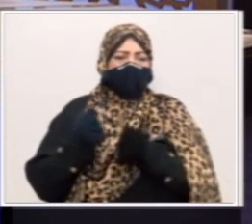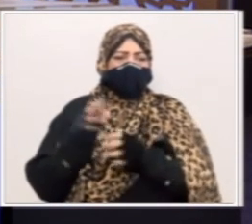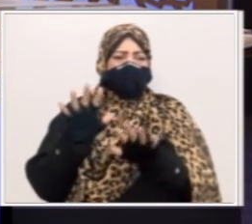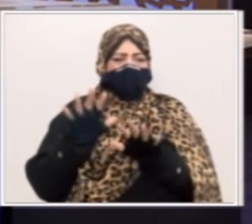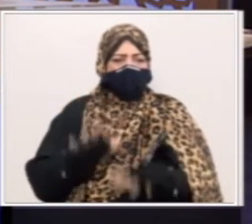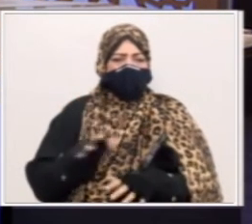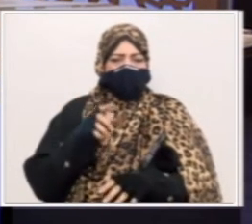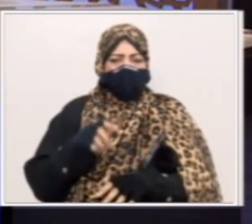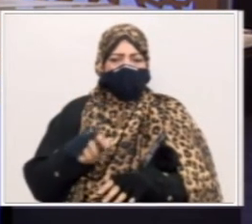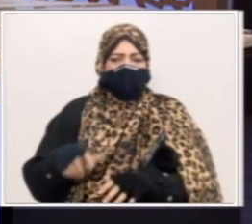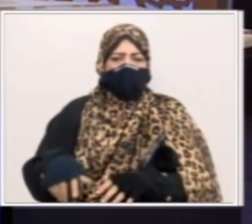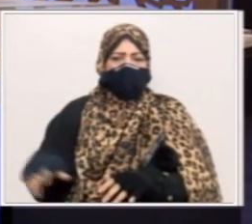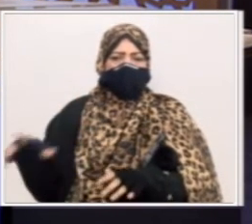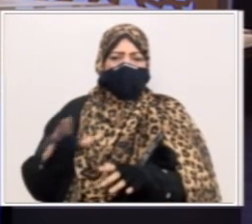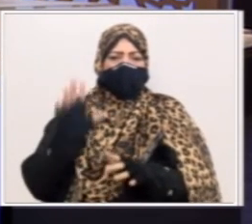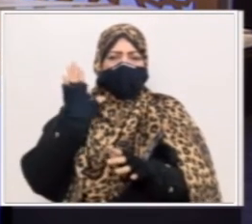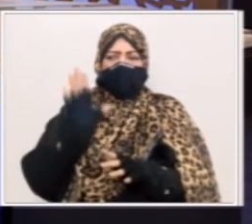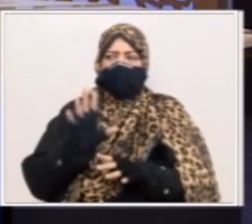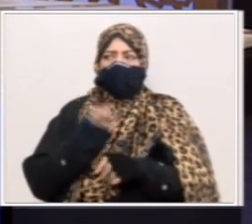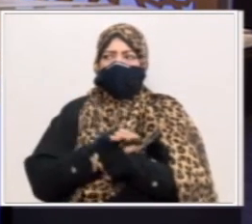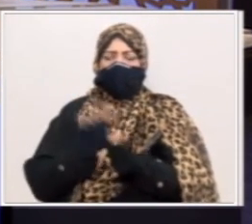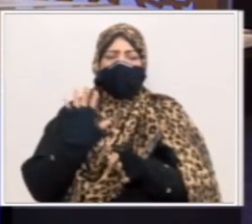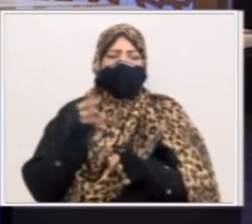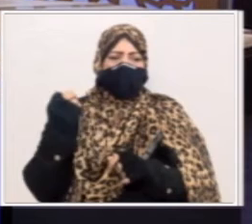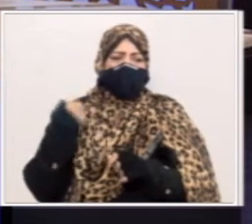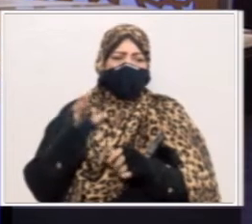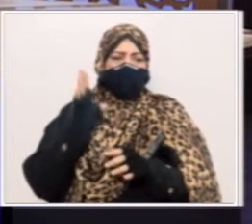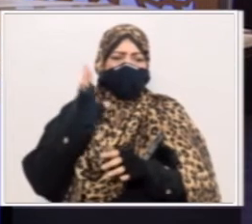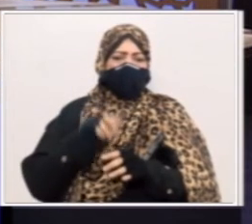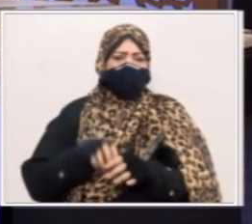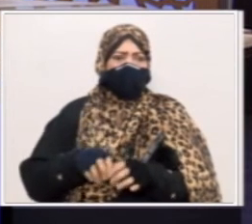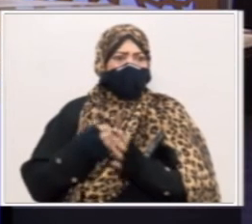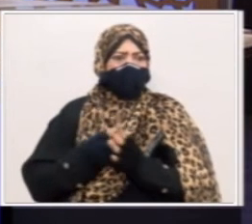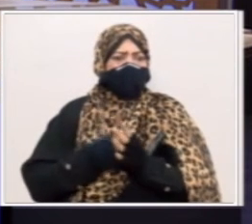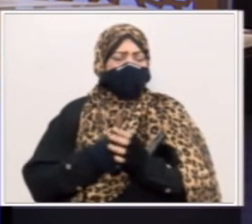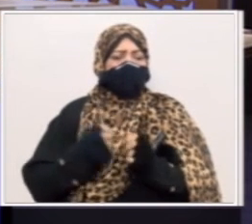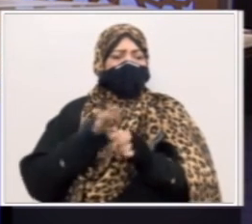والماء الدافي لا يفيده في هذه القضية، ففي هذه الحالة ينتقل للتيمم. نعم